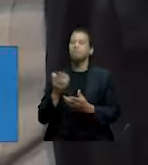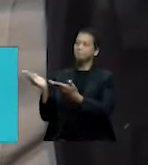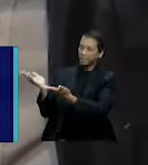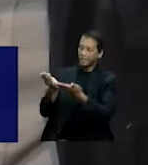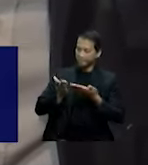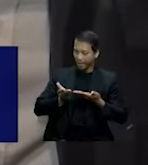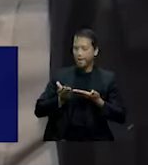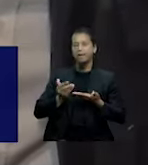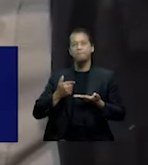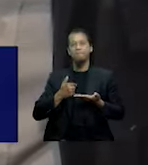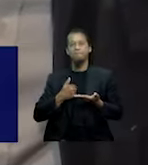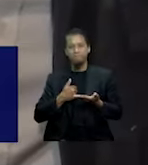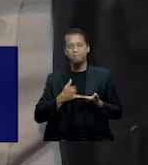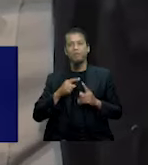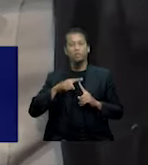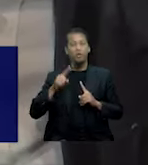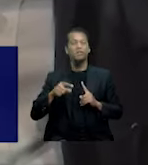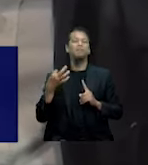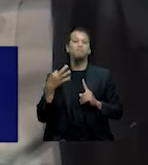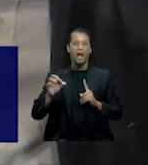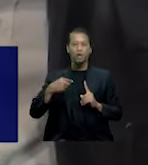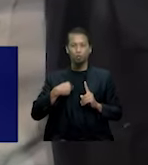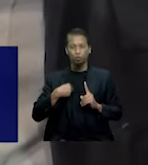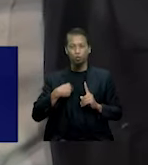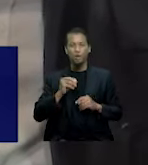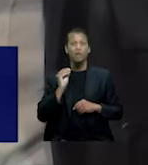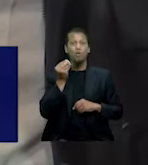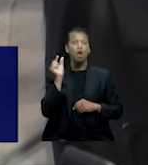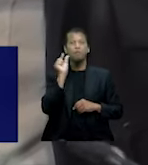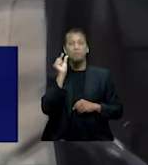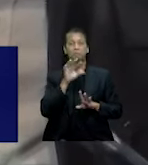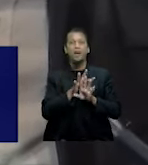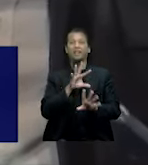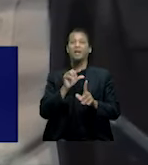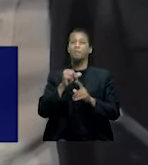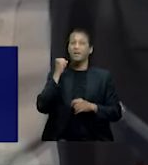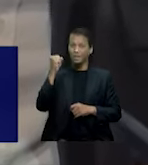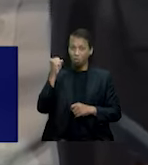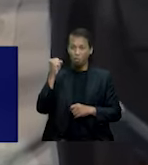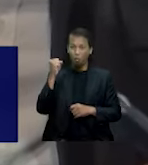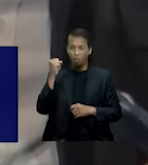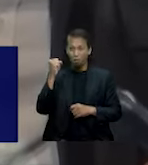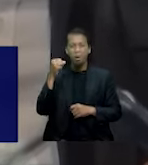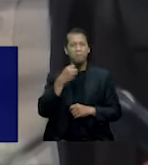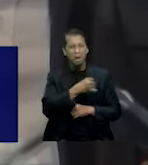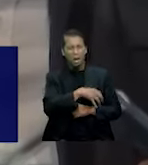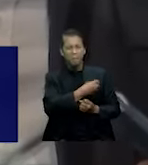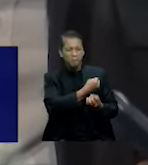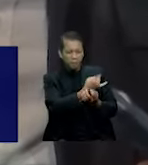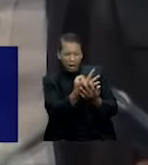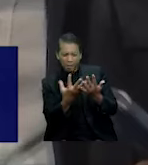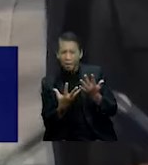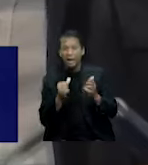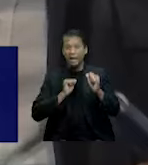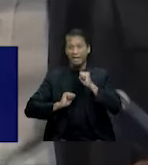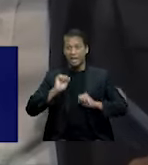mengenai tugas baru sebagai Ketua Umum Partai Perindo, beberapa hal yang akan kami lakukan segera.